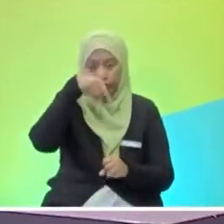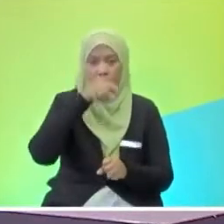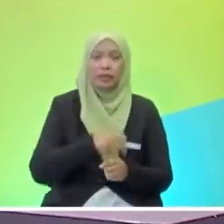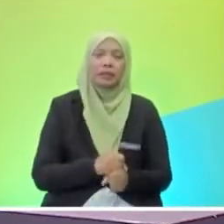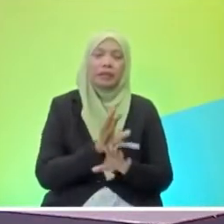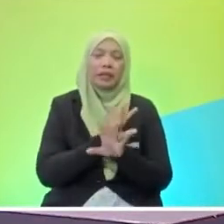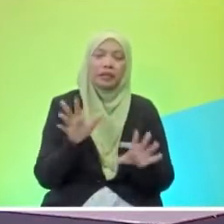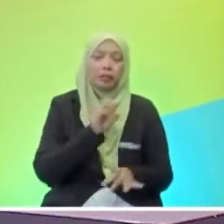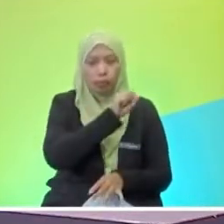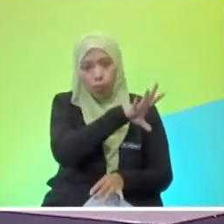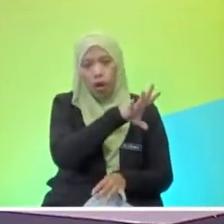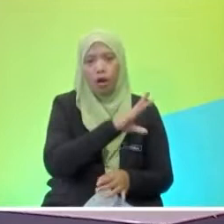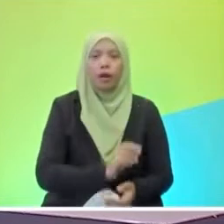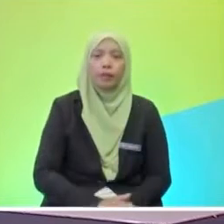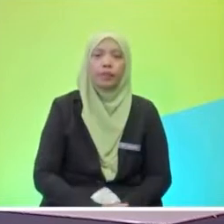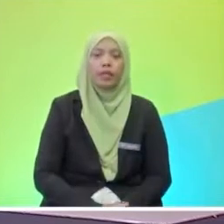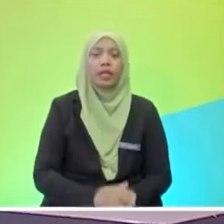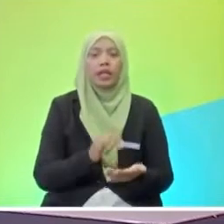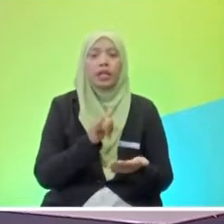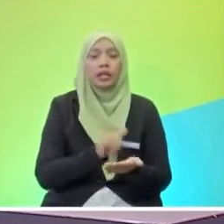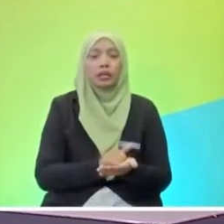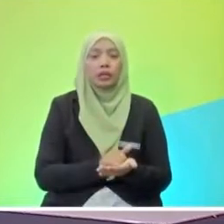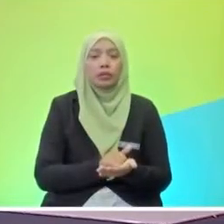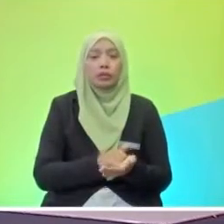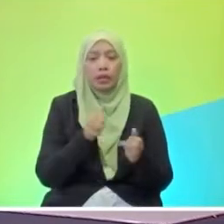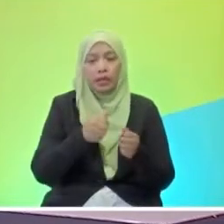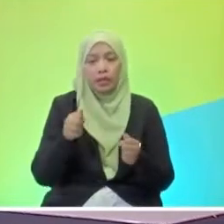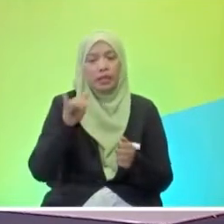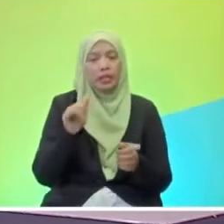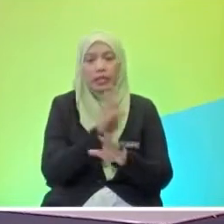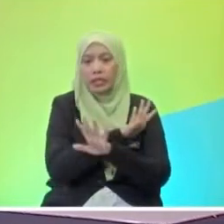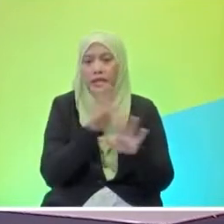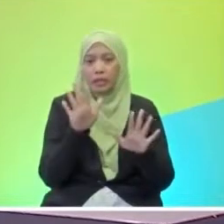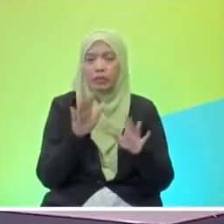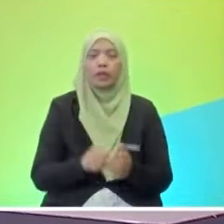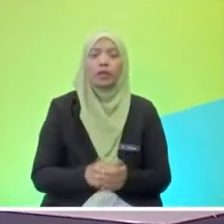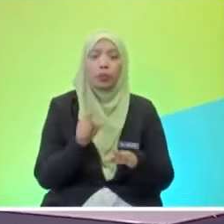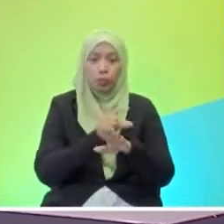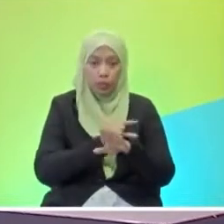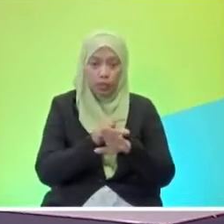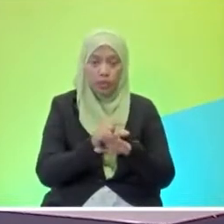guna tuh perkakasan rumah yang tidak boleh di kita semula abu-abu